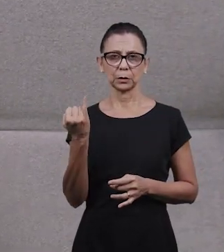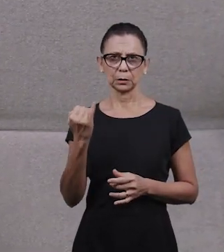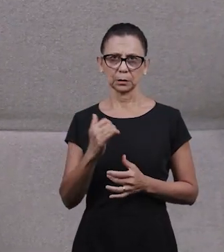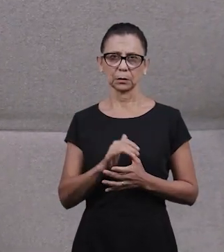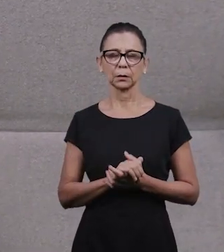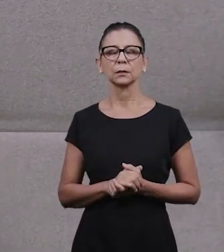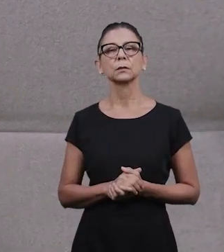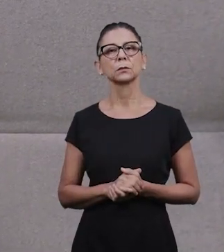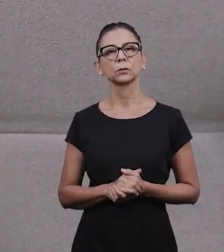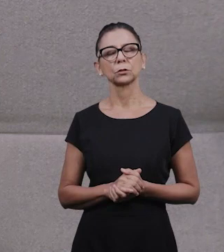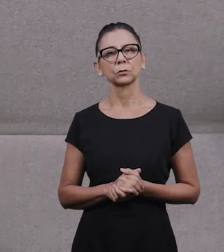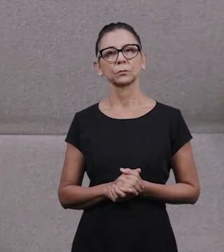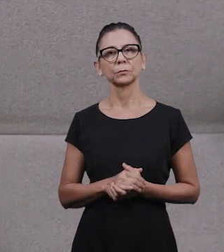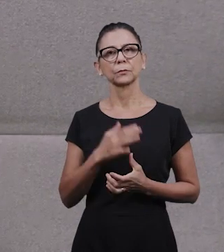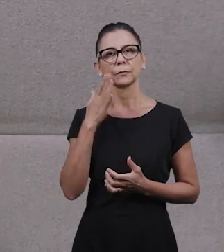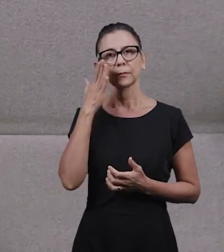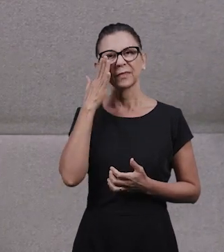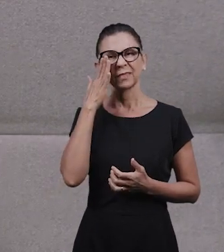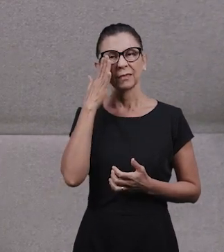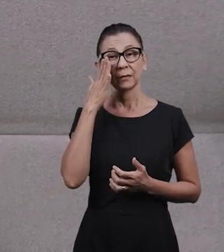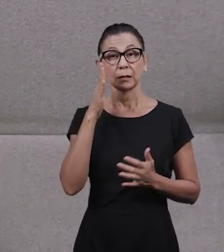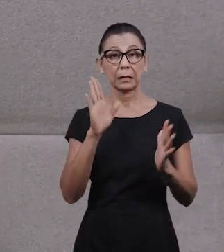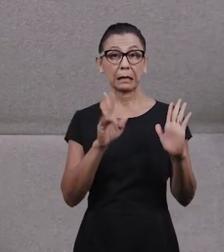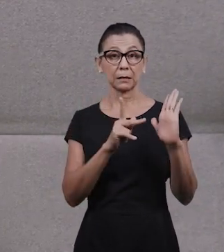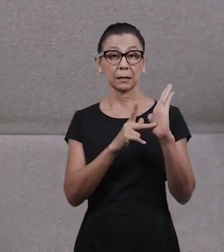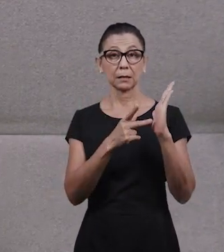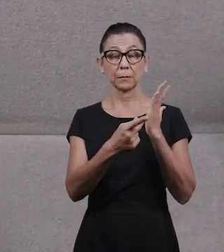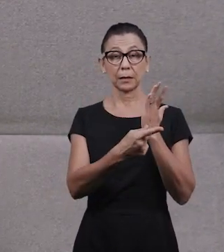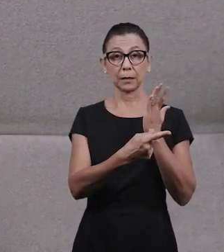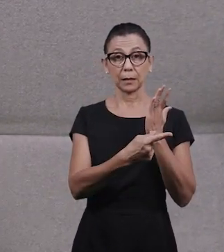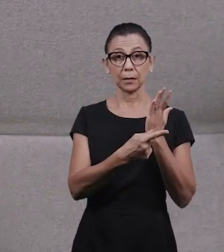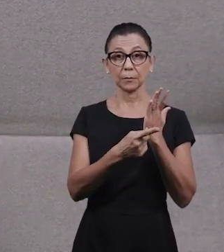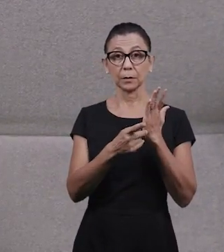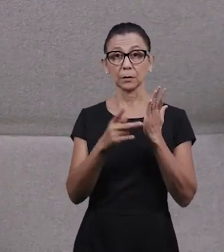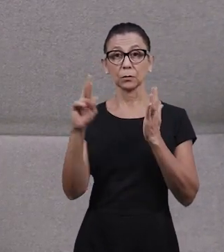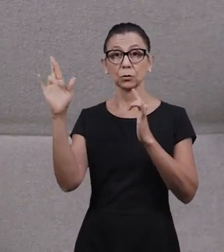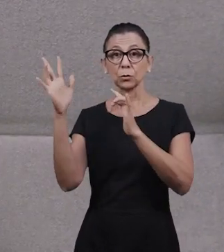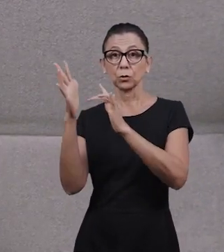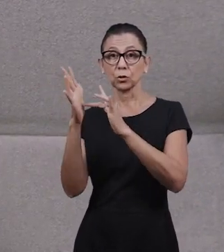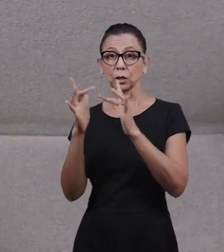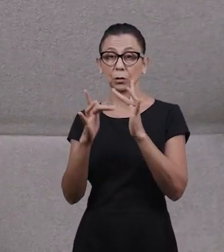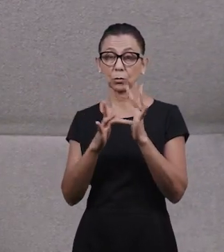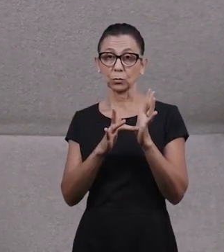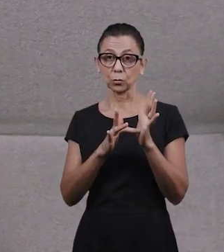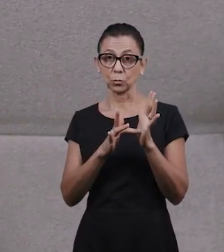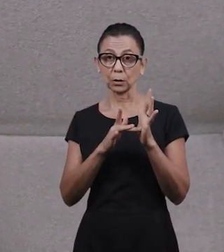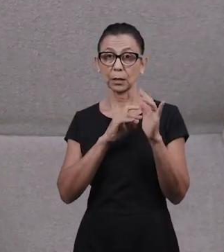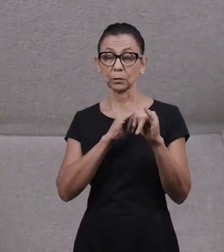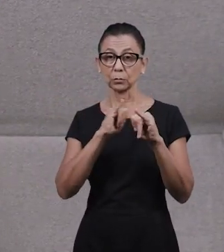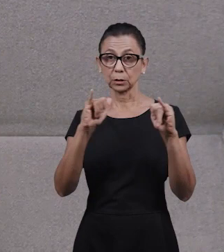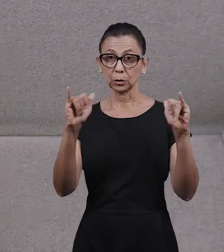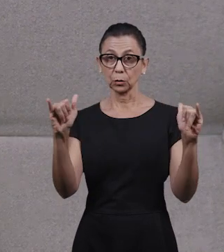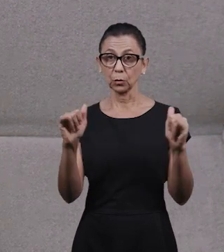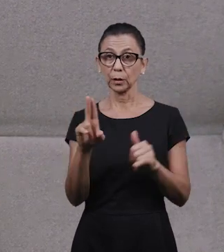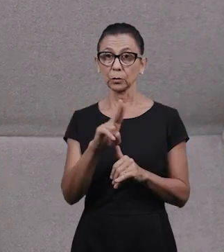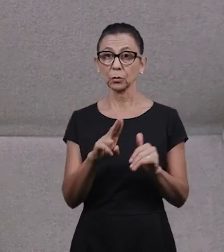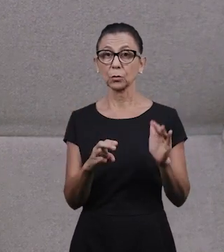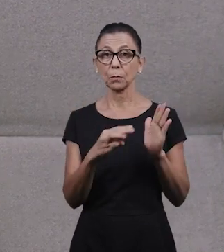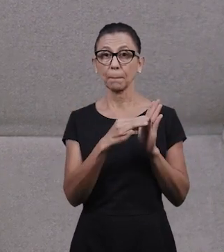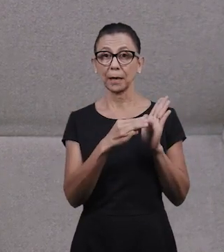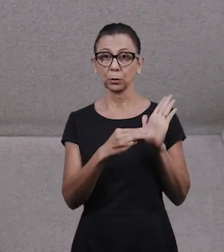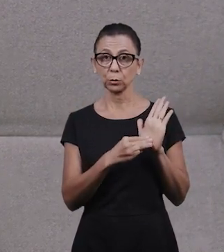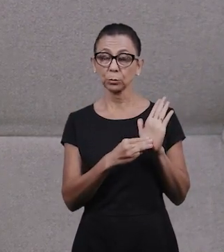paraboles du Seigneur Jésus, telles comme le Seigneur Jésus a annoncé, il a utilisé une méthode très, très